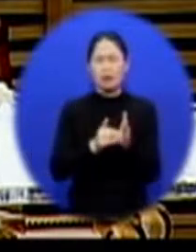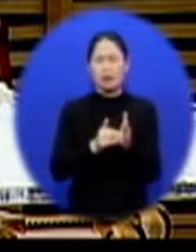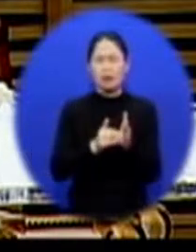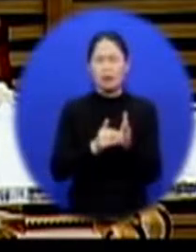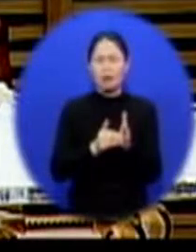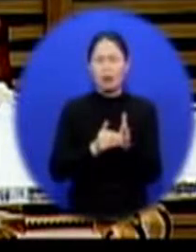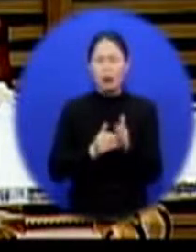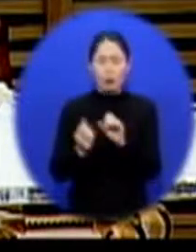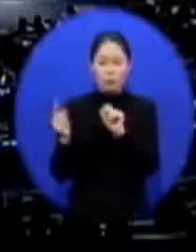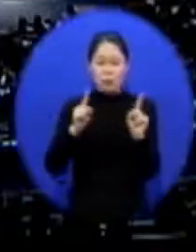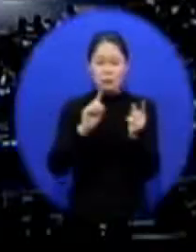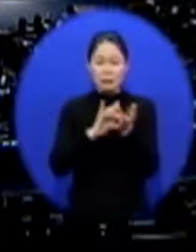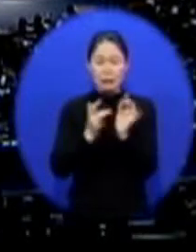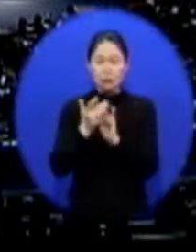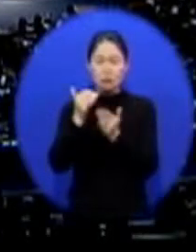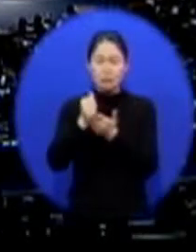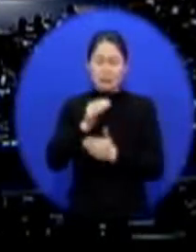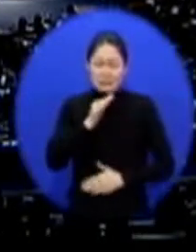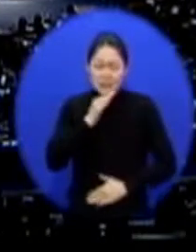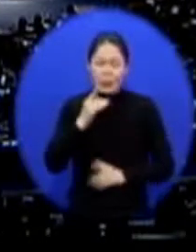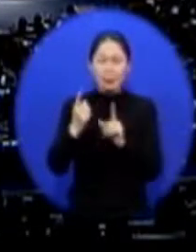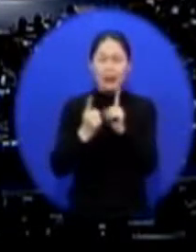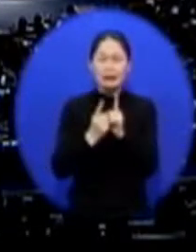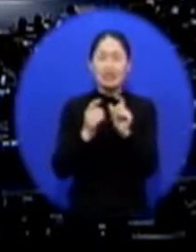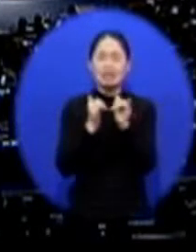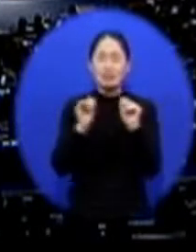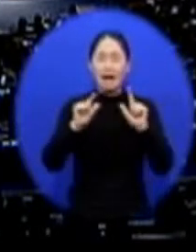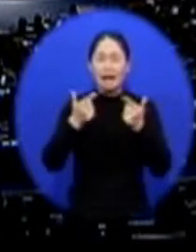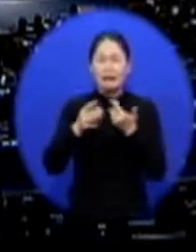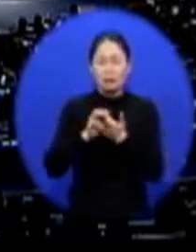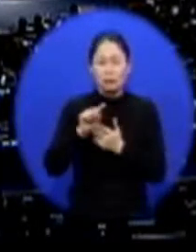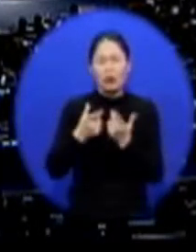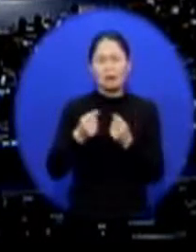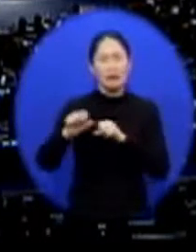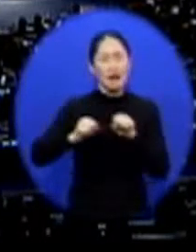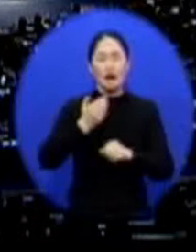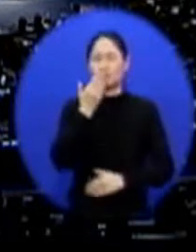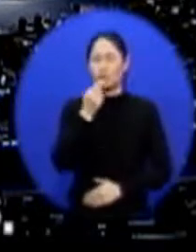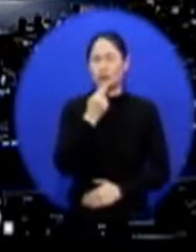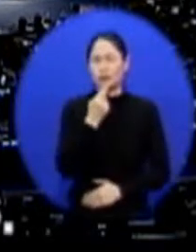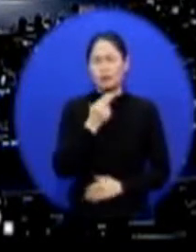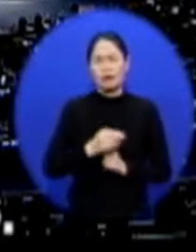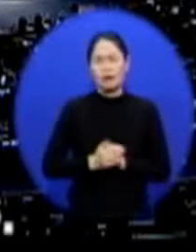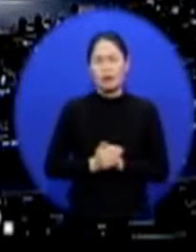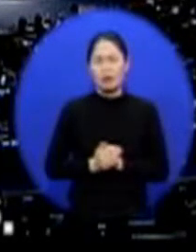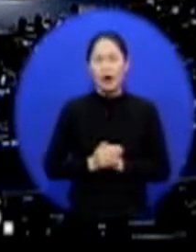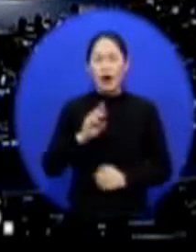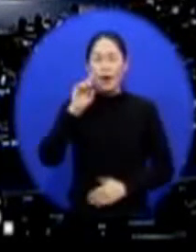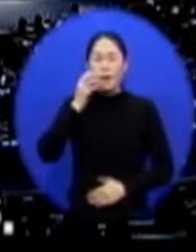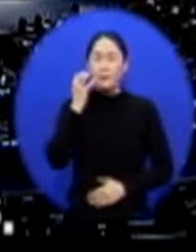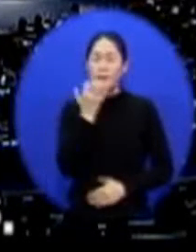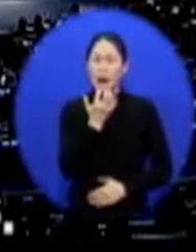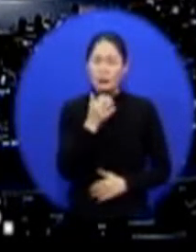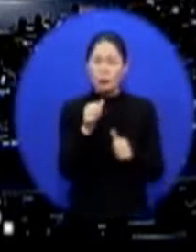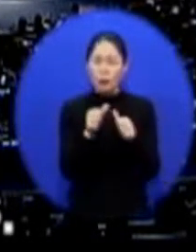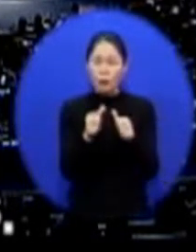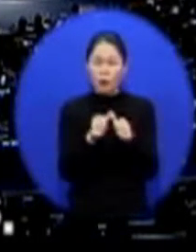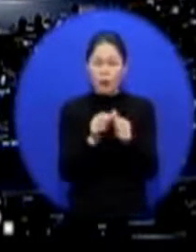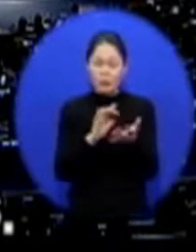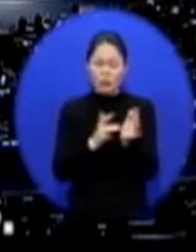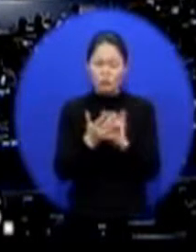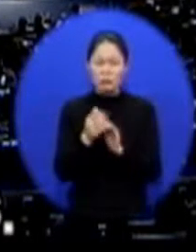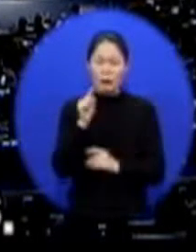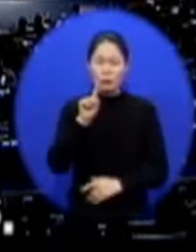부활하신 예수님의 실제로 만난 사람이 아니면 이룰 수가 없지요 베드로가 예수님 세 번